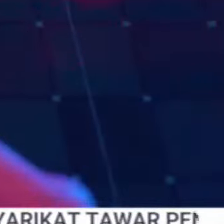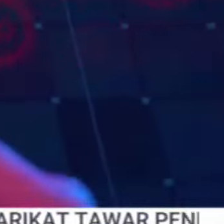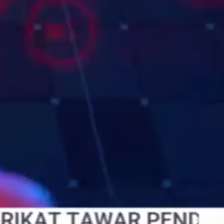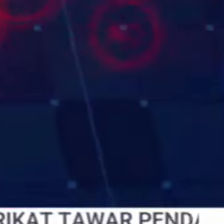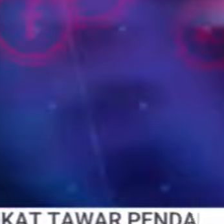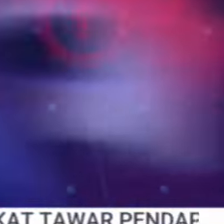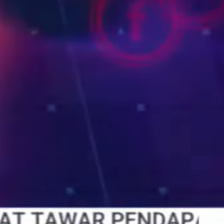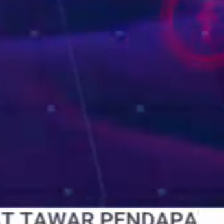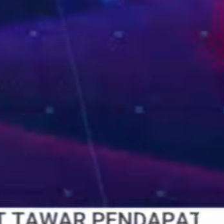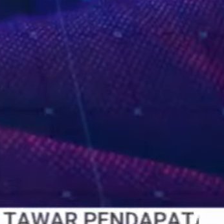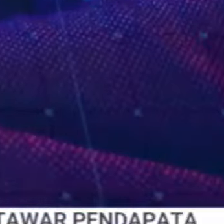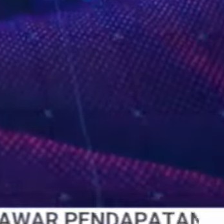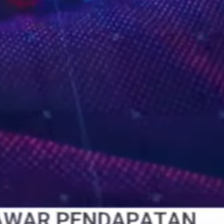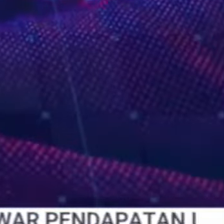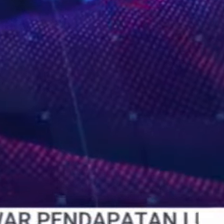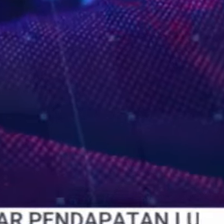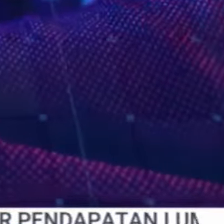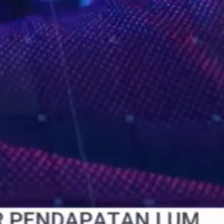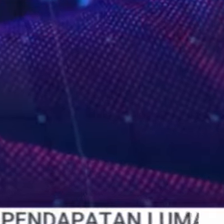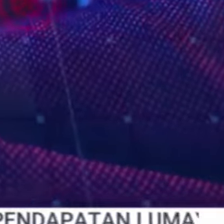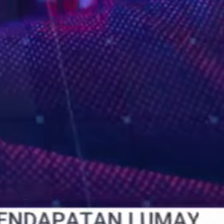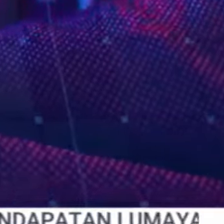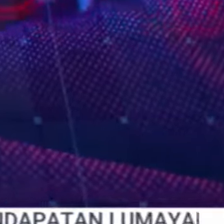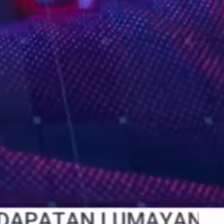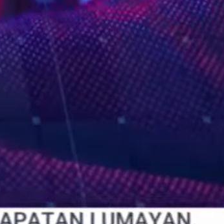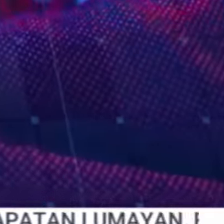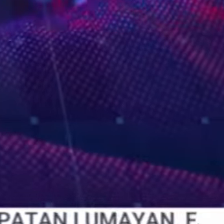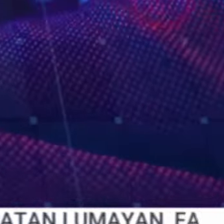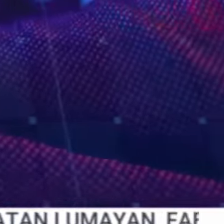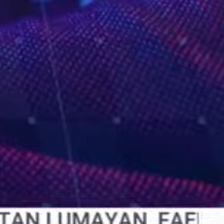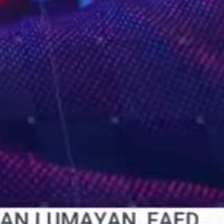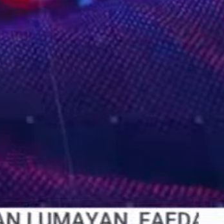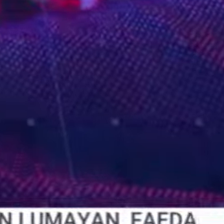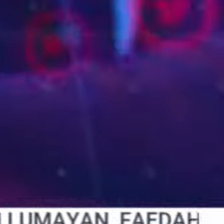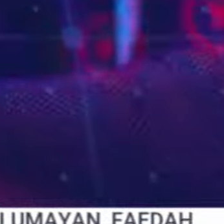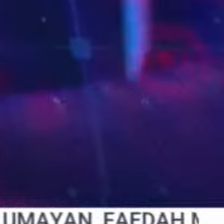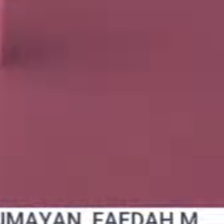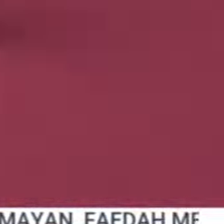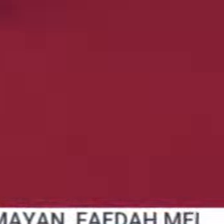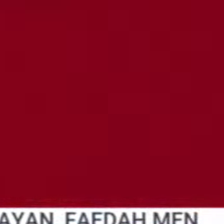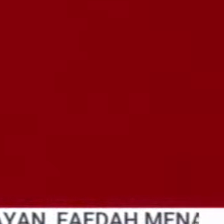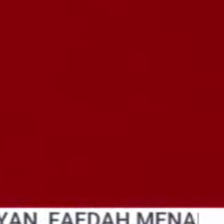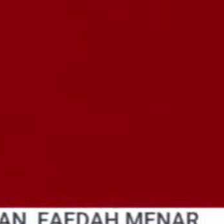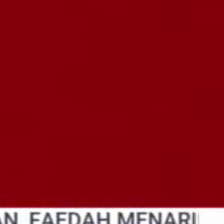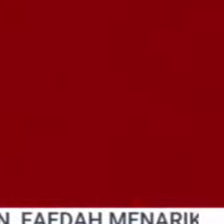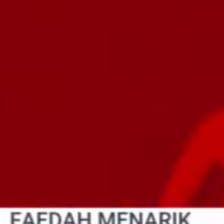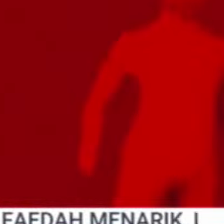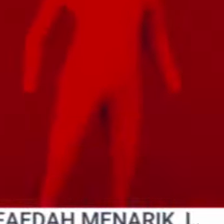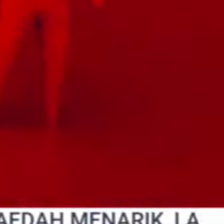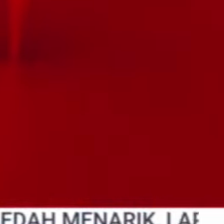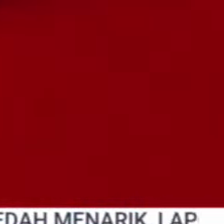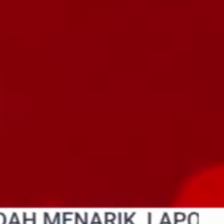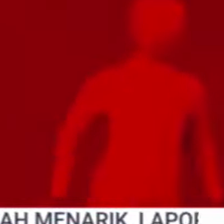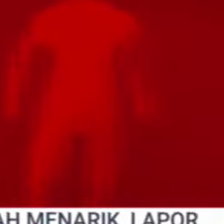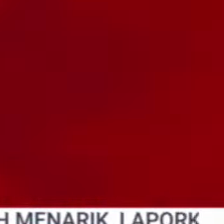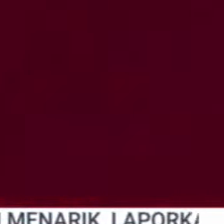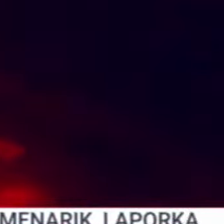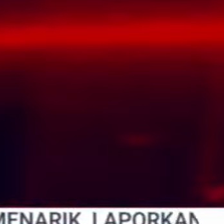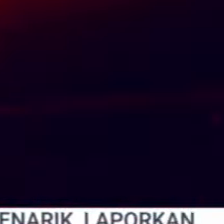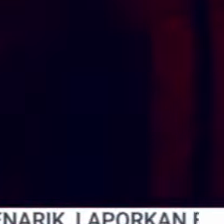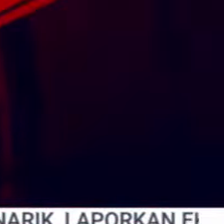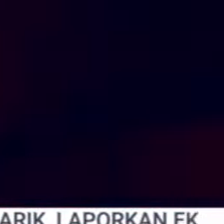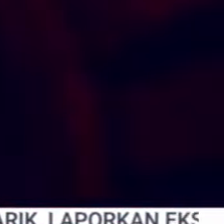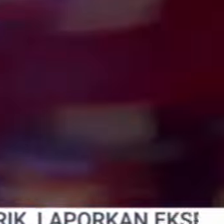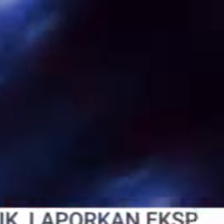masyarakat ancaman berita palsu tanpa verifikasi sumber fakta dan maklumat memberi impact serta implikasi negatif kepada